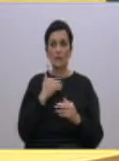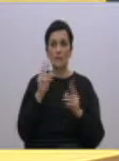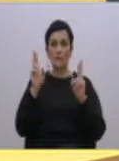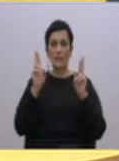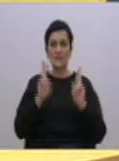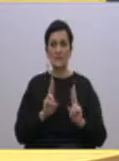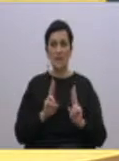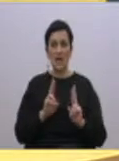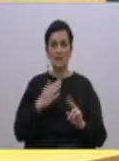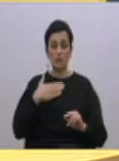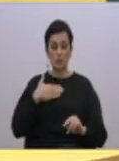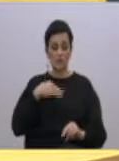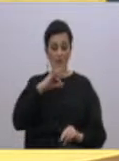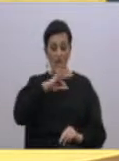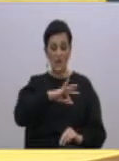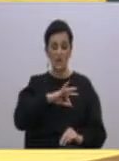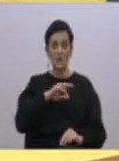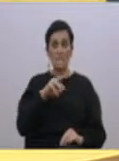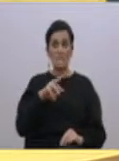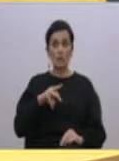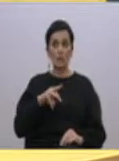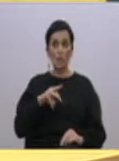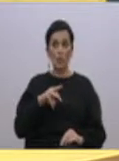სტანდარტები, ჩვენი გამოყენებული მეთოდოლოგია